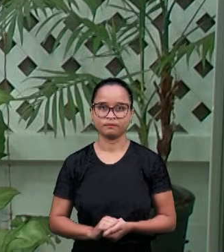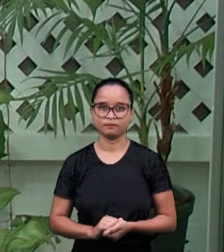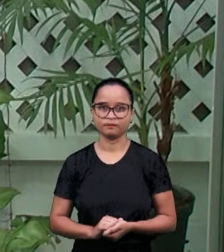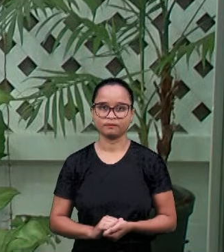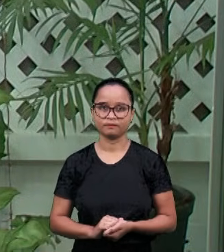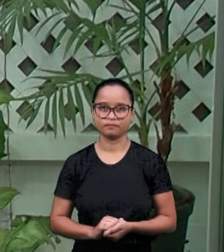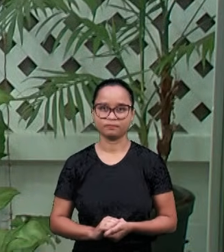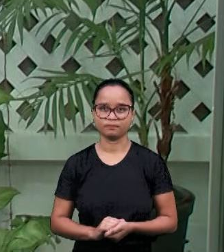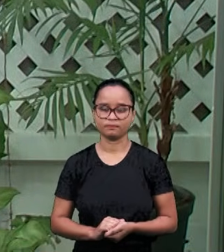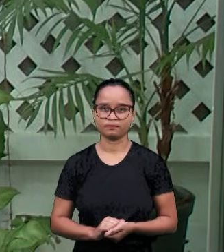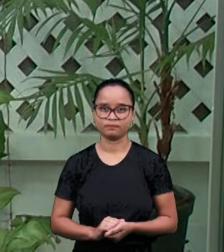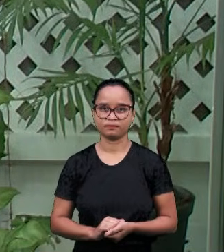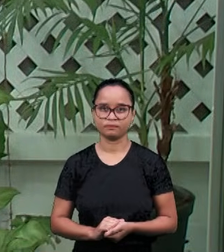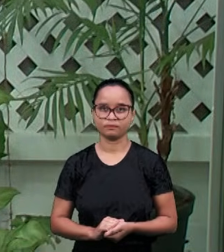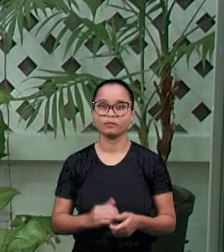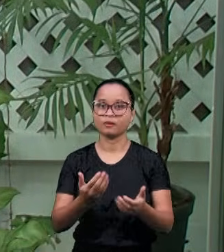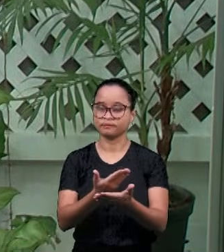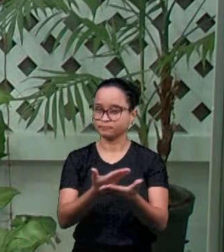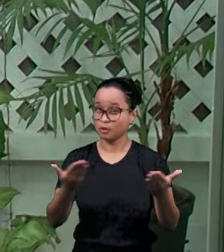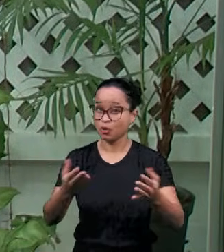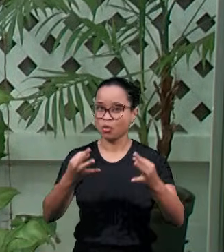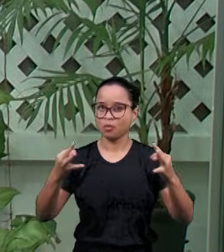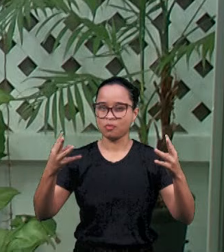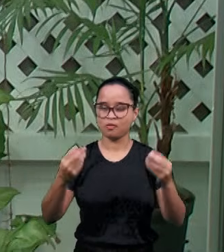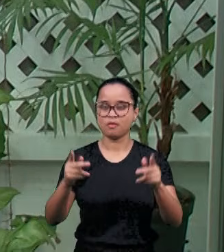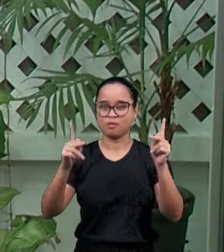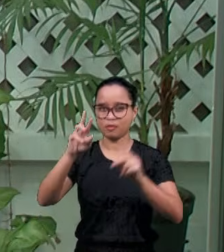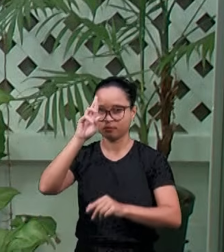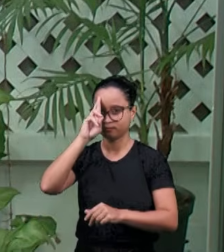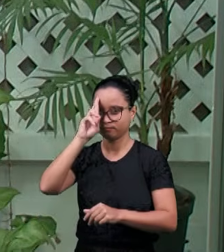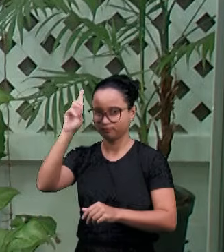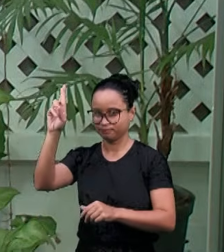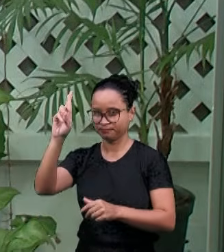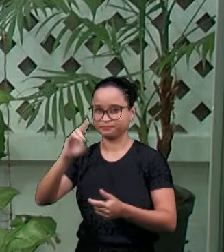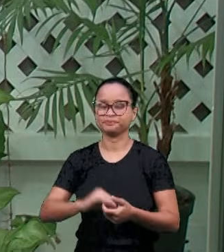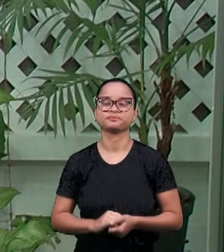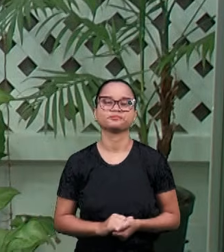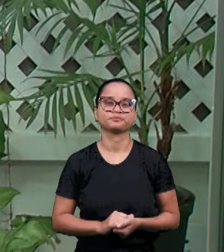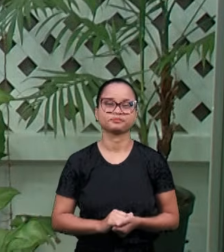Très bien, mes frères. Je veux saluer à tous dans la paix du Seigneur